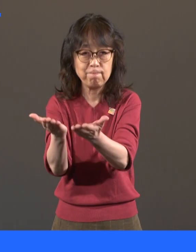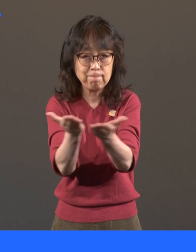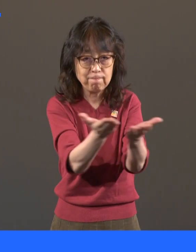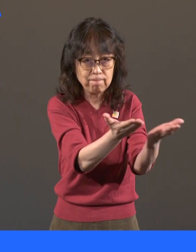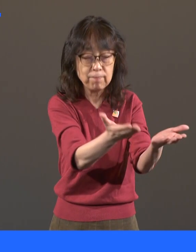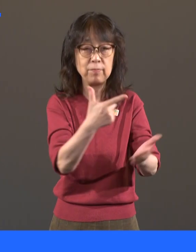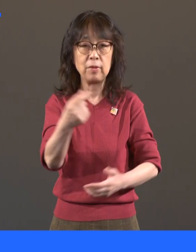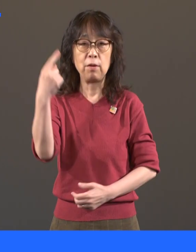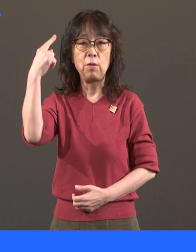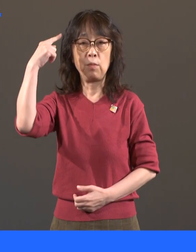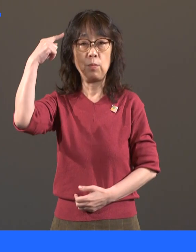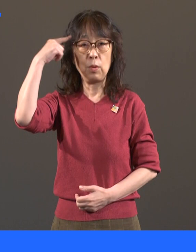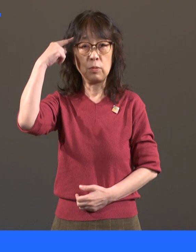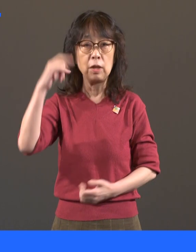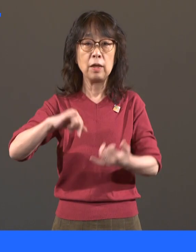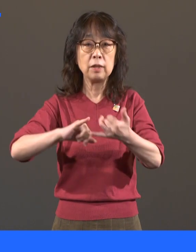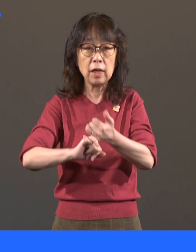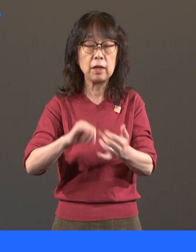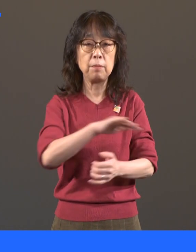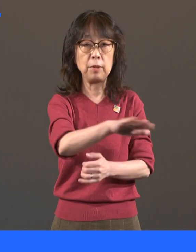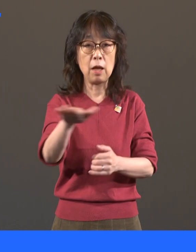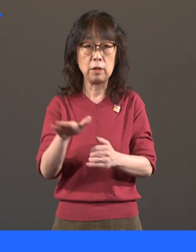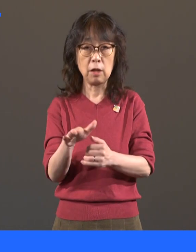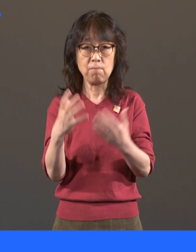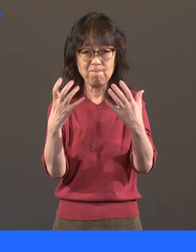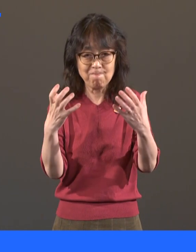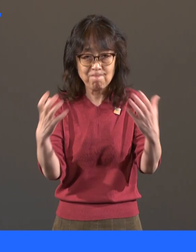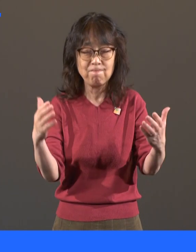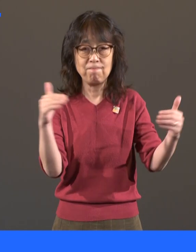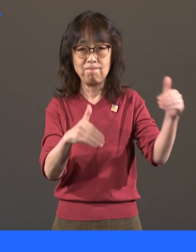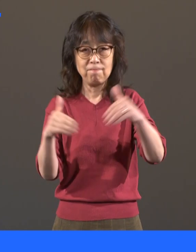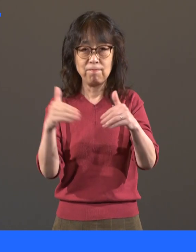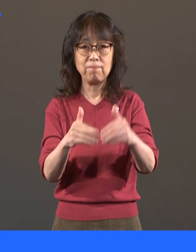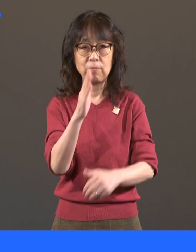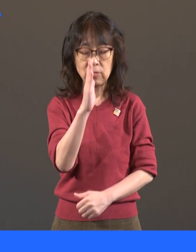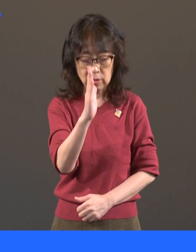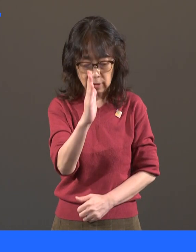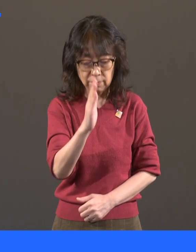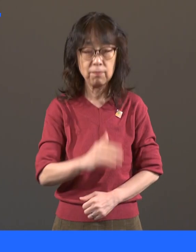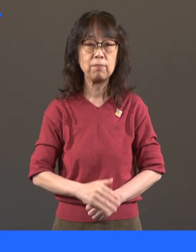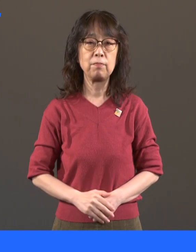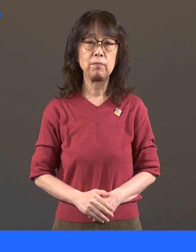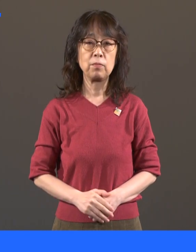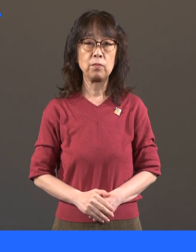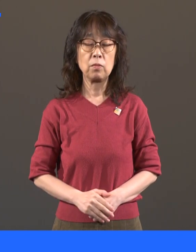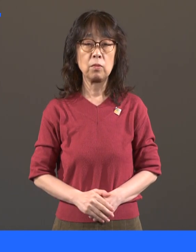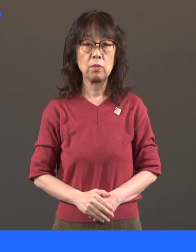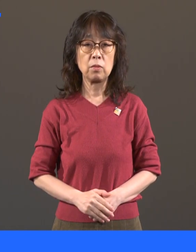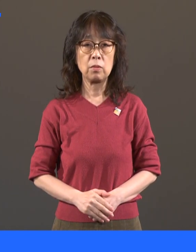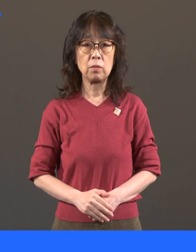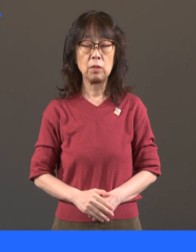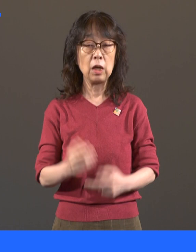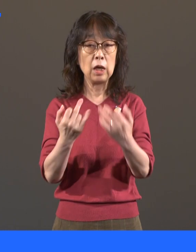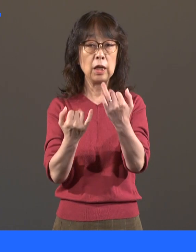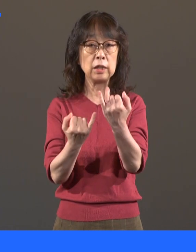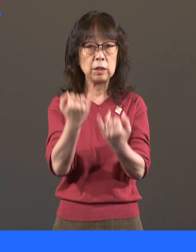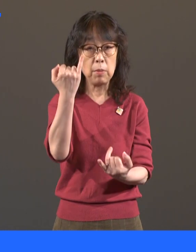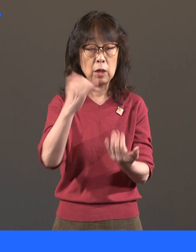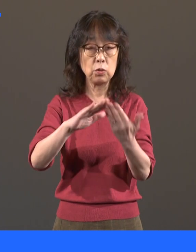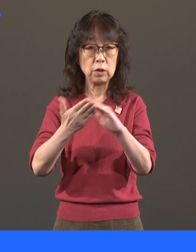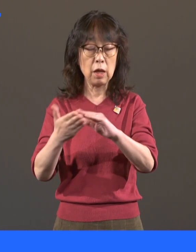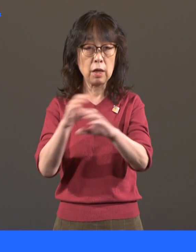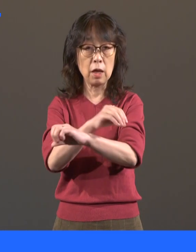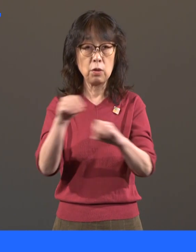いただきますのでま是非多くの皆様に投票していただきたいと考おりますえなお島定の